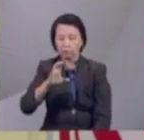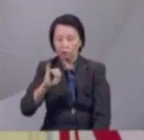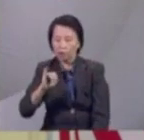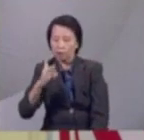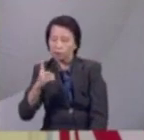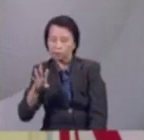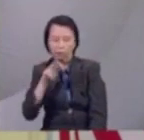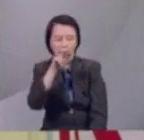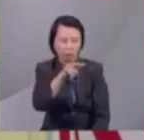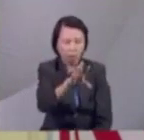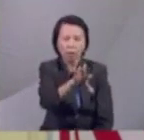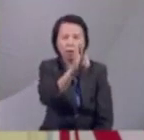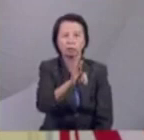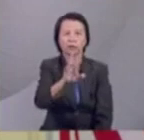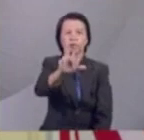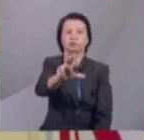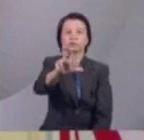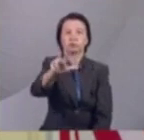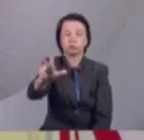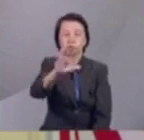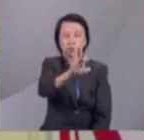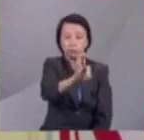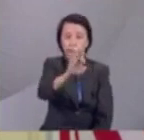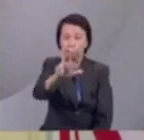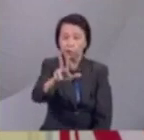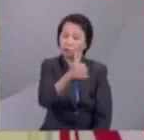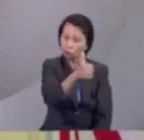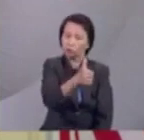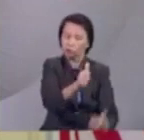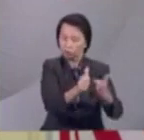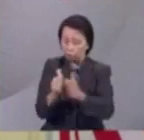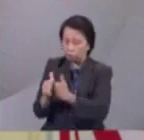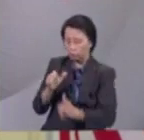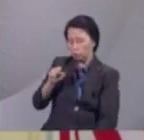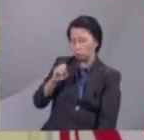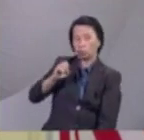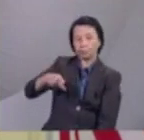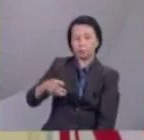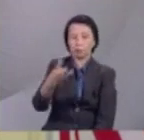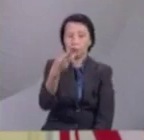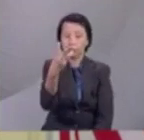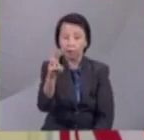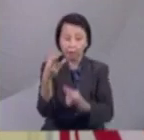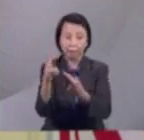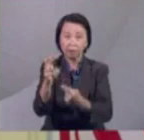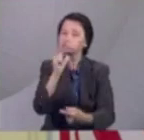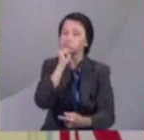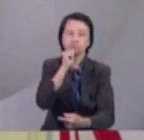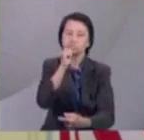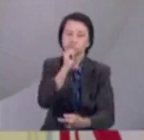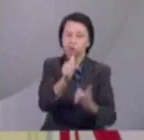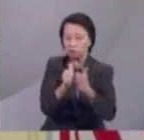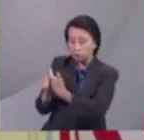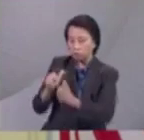mendapati 93 tapak binaan patuh kepada SOP, 16 tapak binaan tidak patuh pada